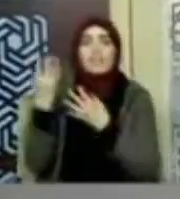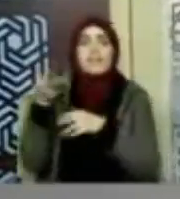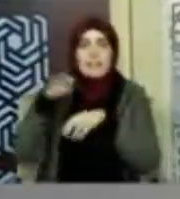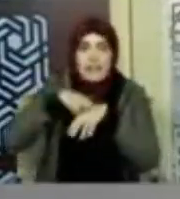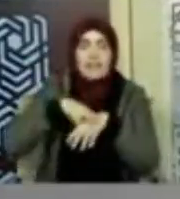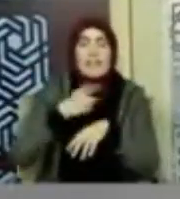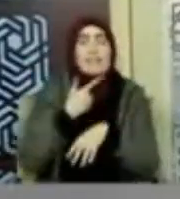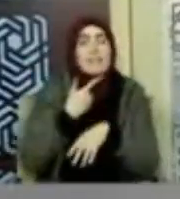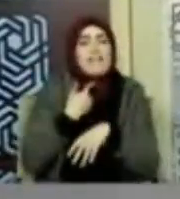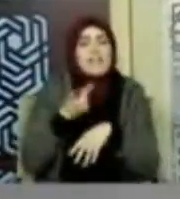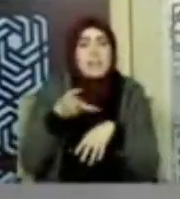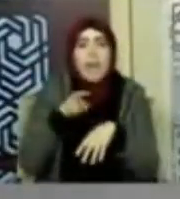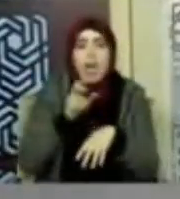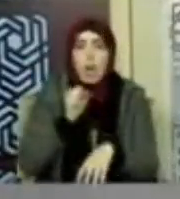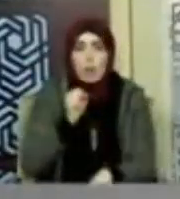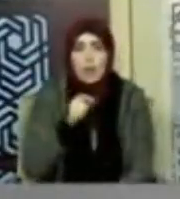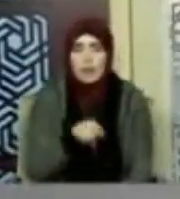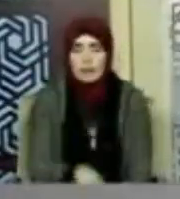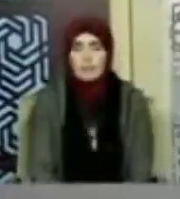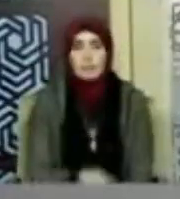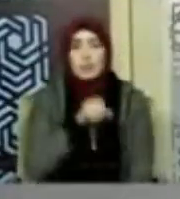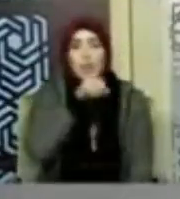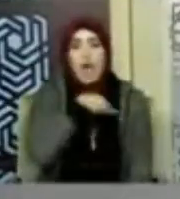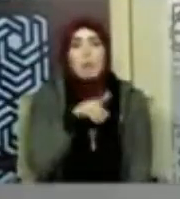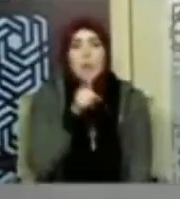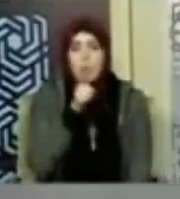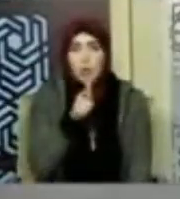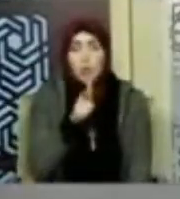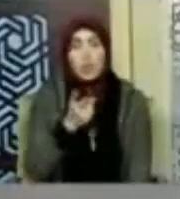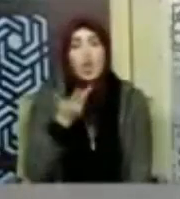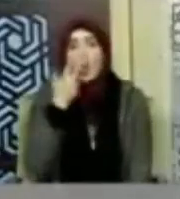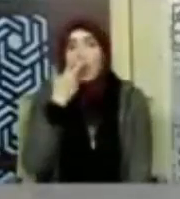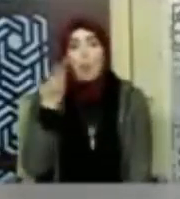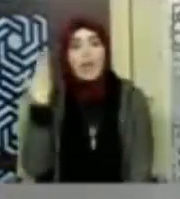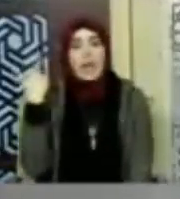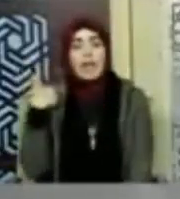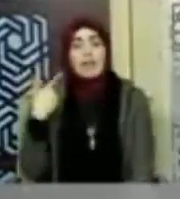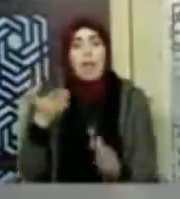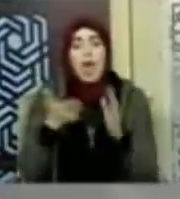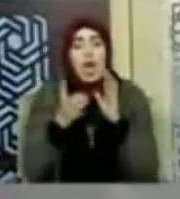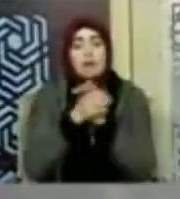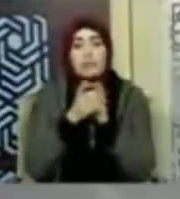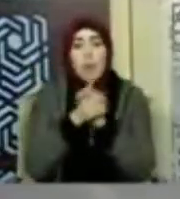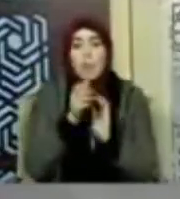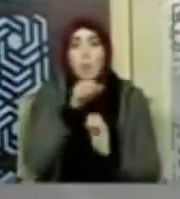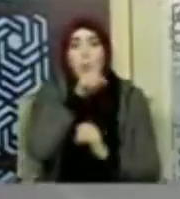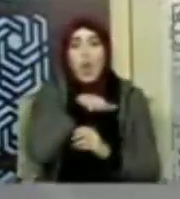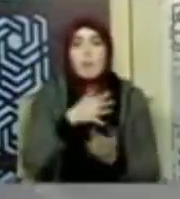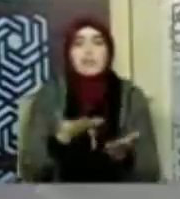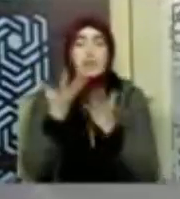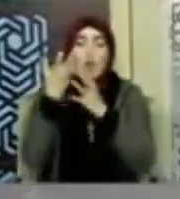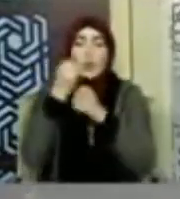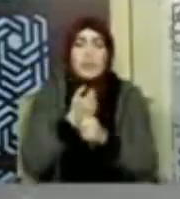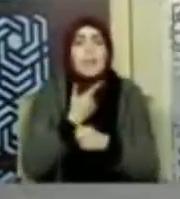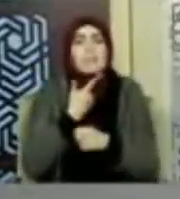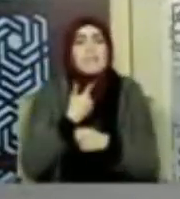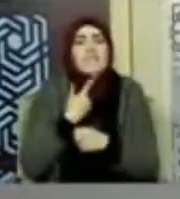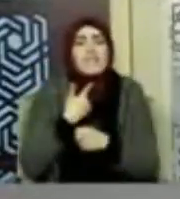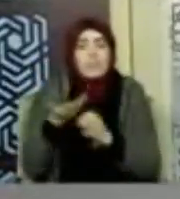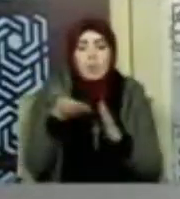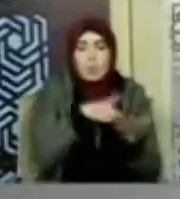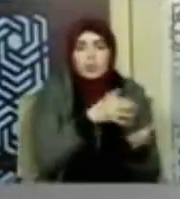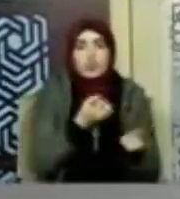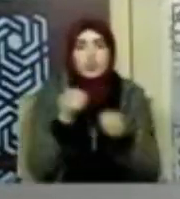أقتل. وكان أصحابه صلى الله عليه وسلم يتمنون الشهادة، فقال